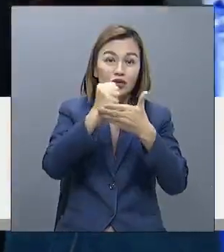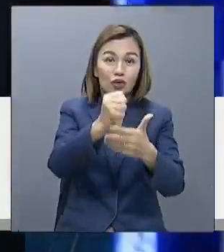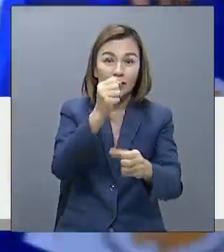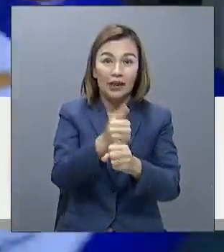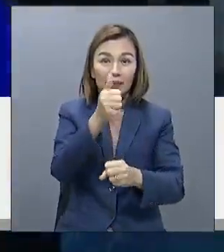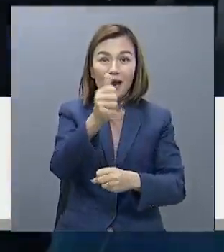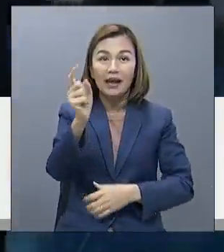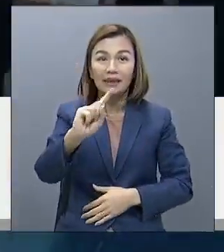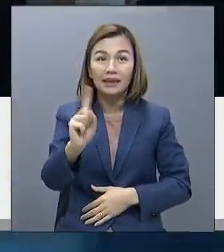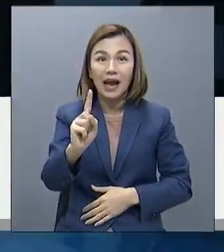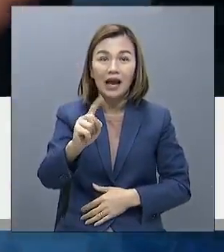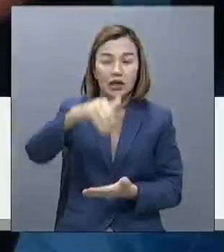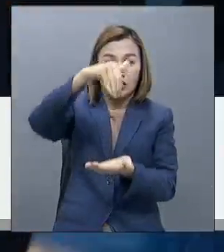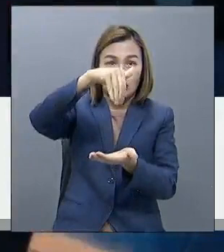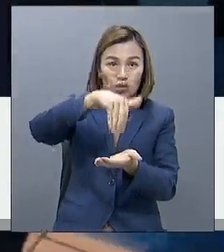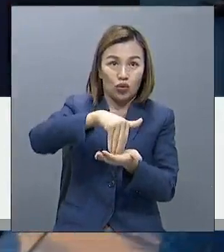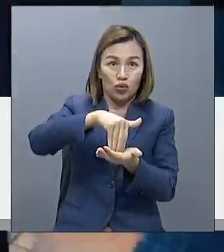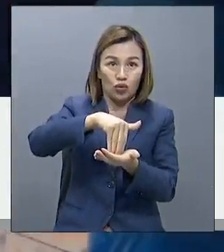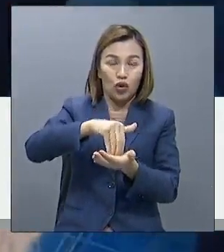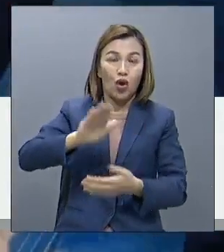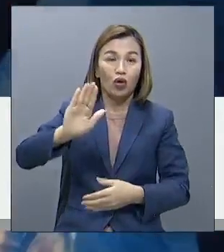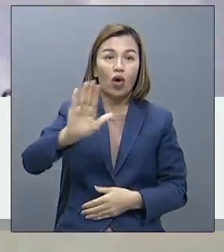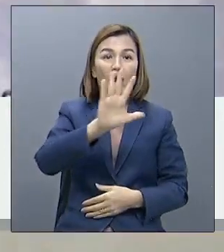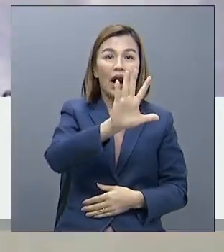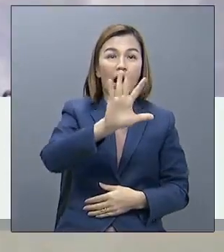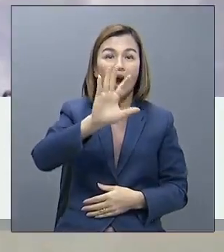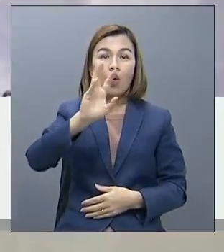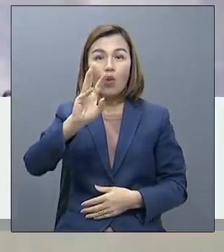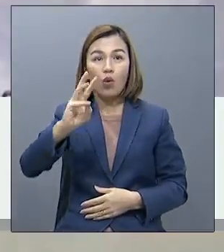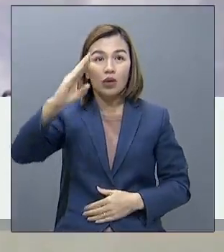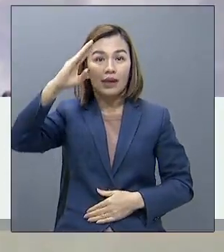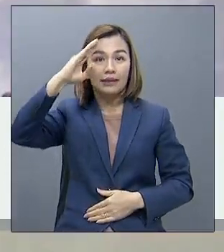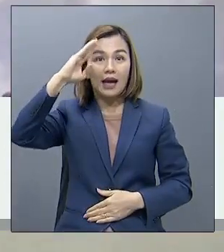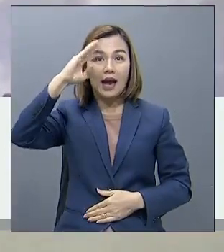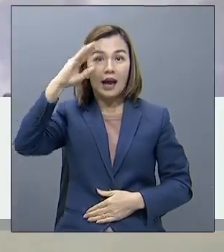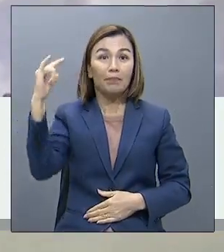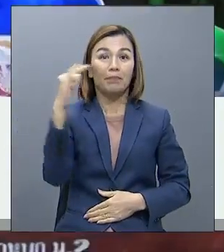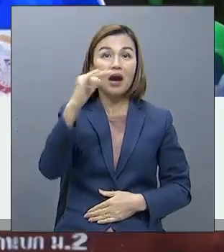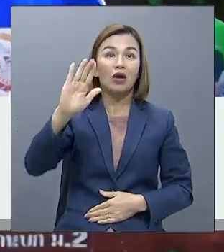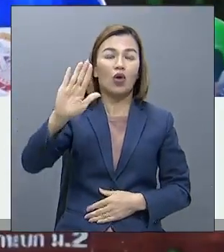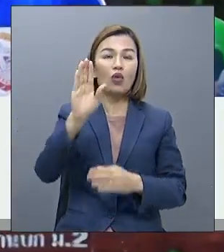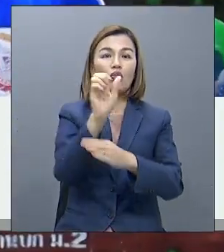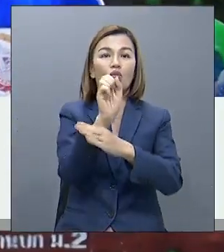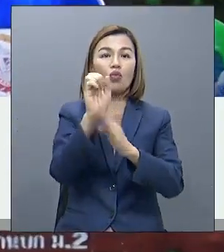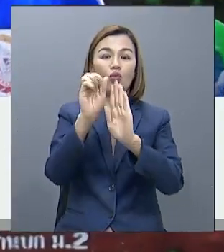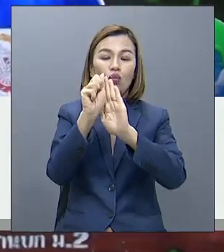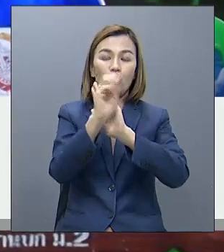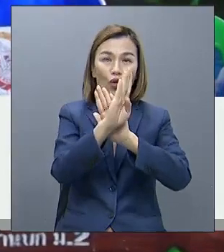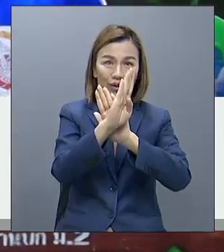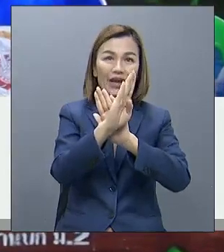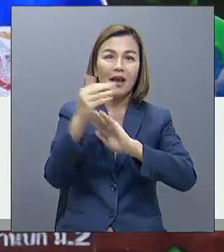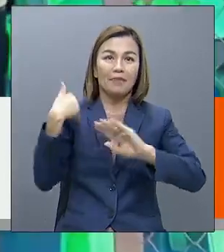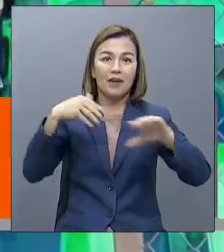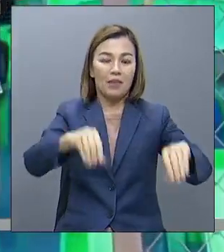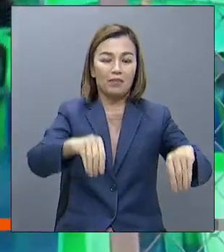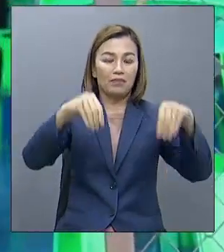ที่ค่ะหน่วยพัฒนาการเคลื่อนที่56หน่วยบัญชาการทหารพัฒนาจังหวัดอุบลราชธานีไปมอบผ้าห่มกันหน